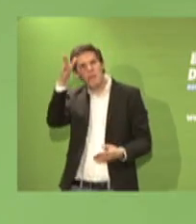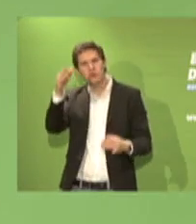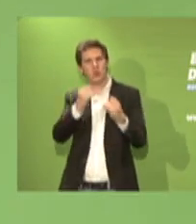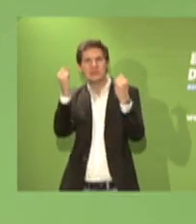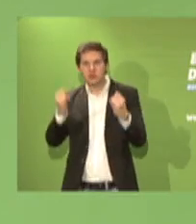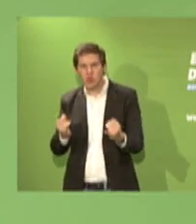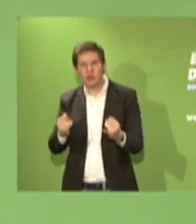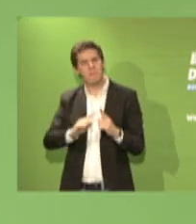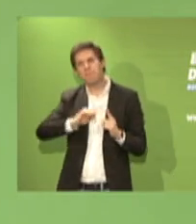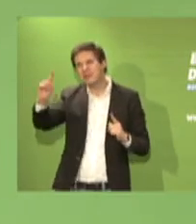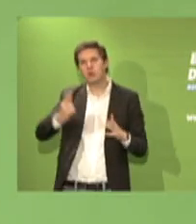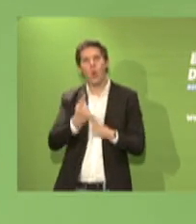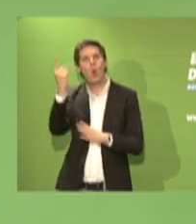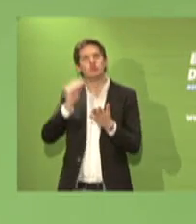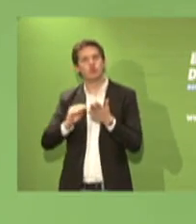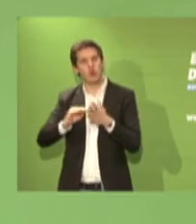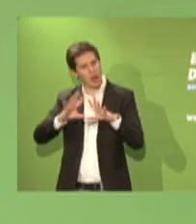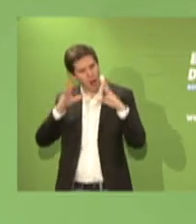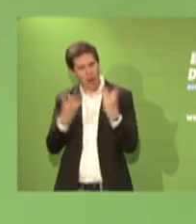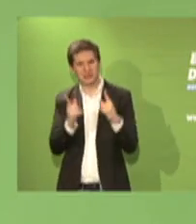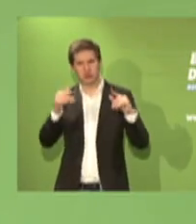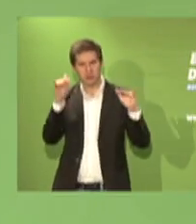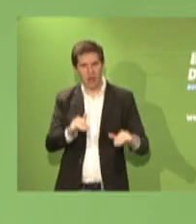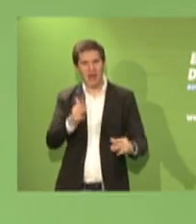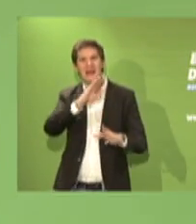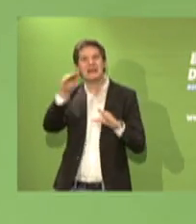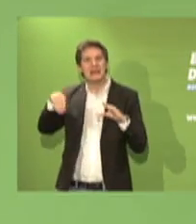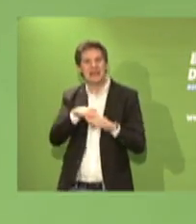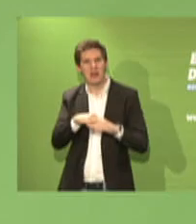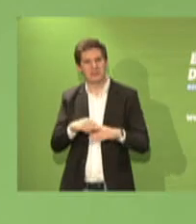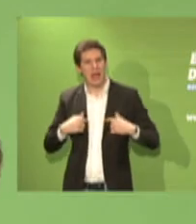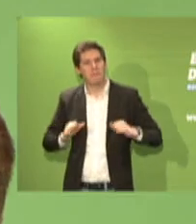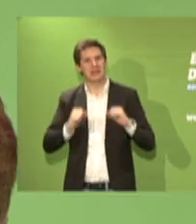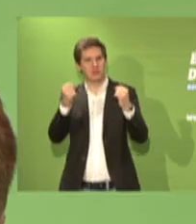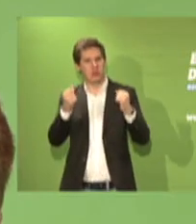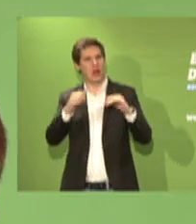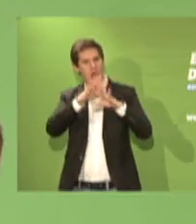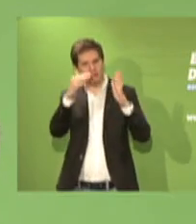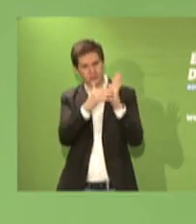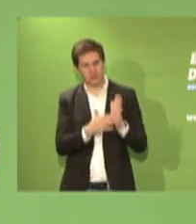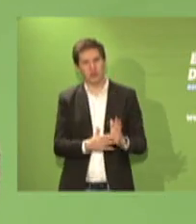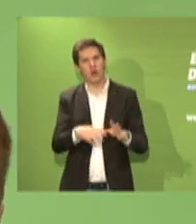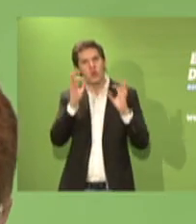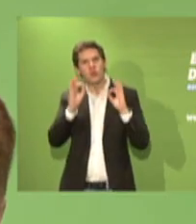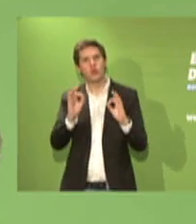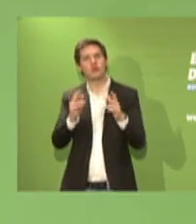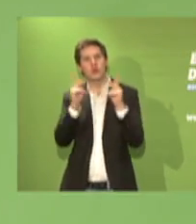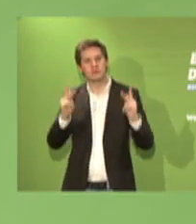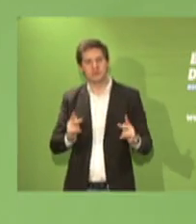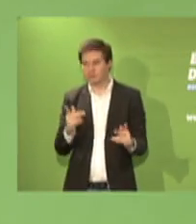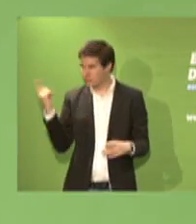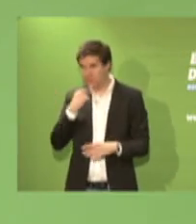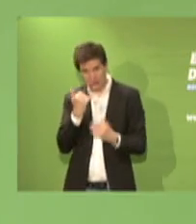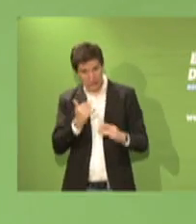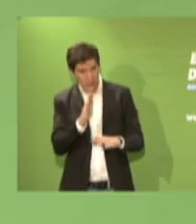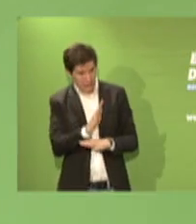bis zur Hochschule. Dafür braucht es inklusive, emanzipatorische Ansätze. Ute, kommst du bitte zum Schluss? Ich komme zum